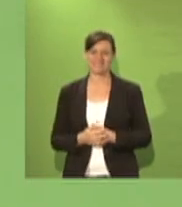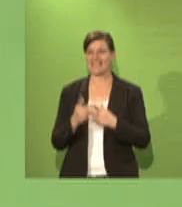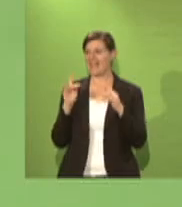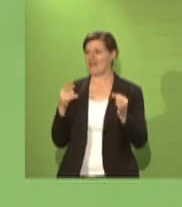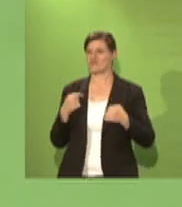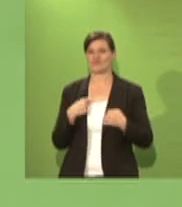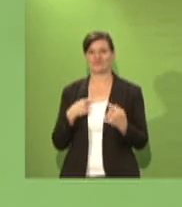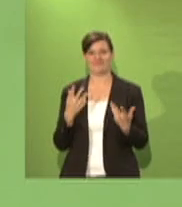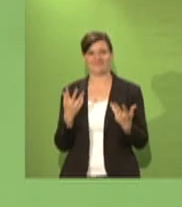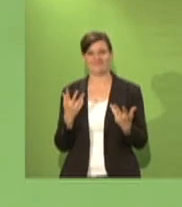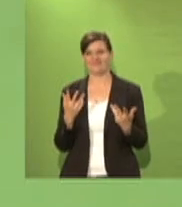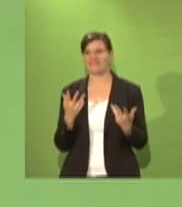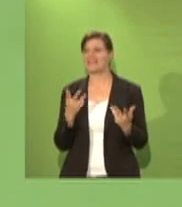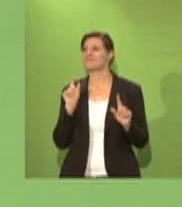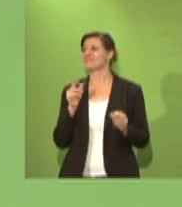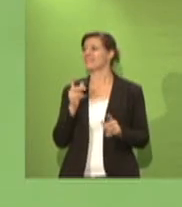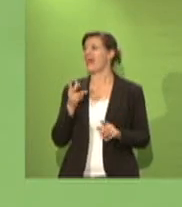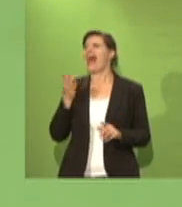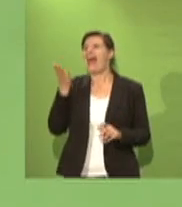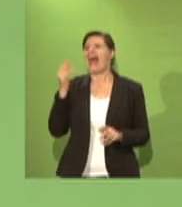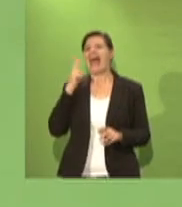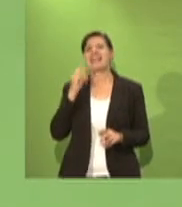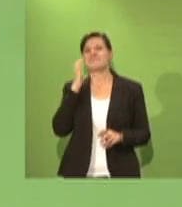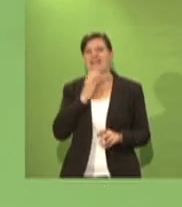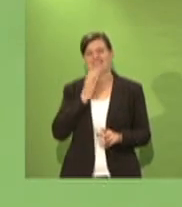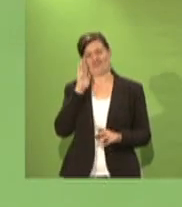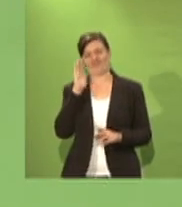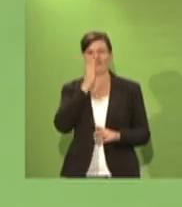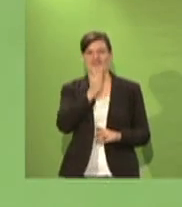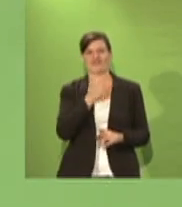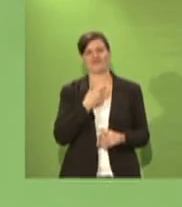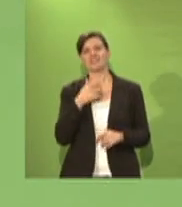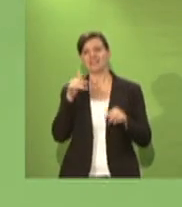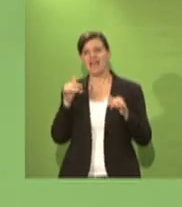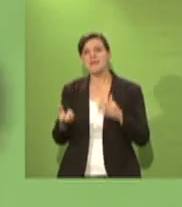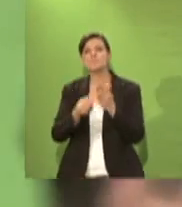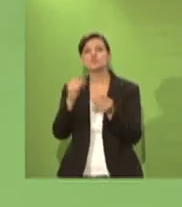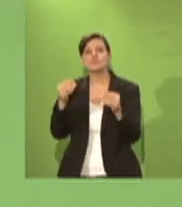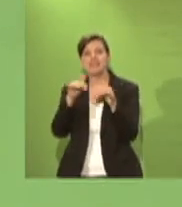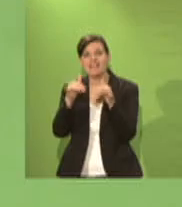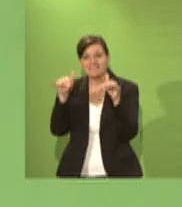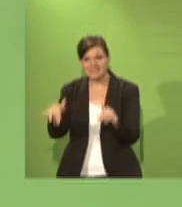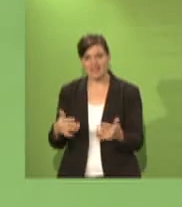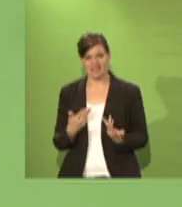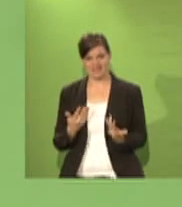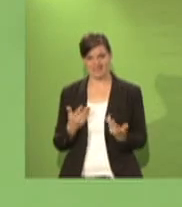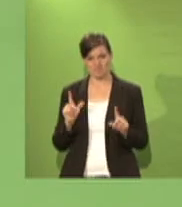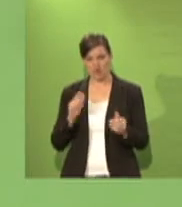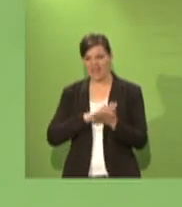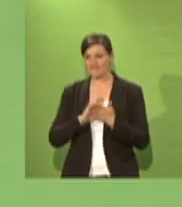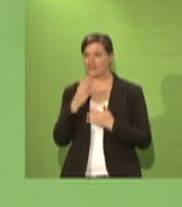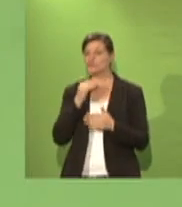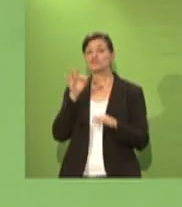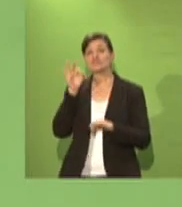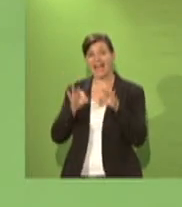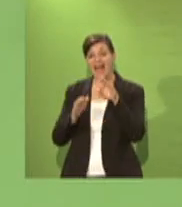ganz uralt marxistische Denkrichtung, ich habe die Produktionsmittel, ich kann in meinen Garten gehen. Wenn ich das möchte,